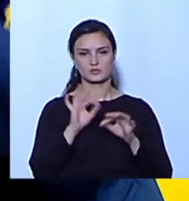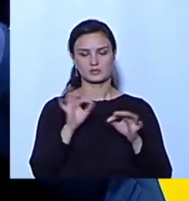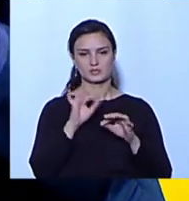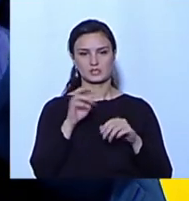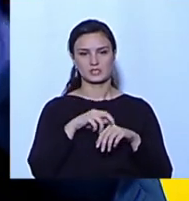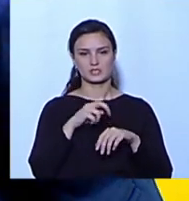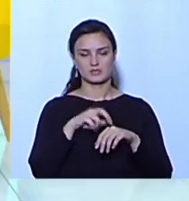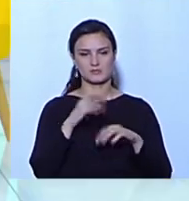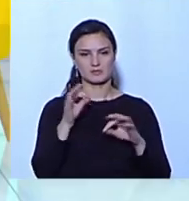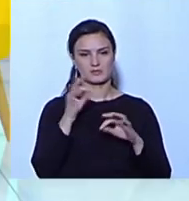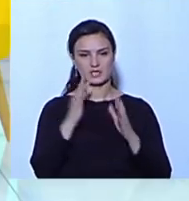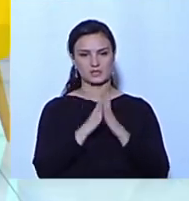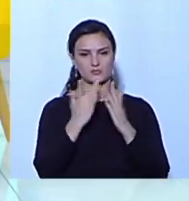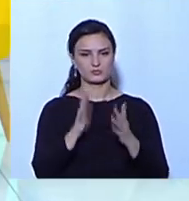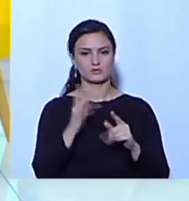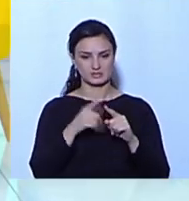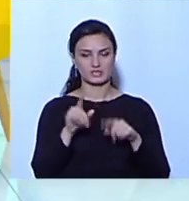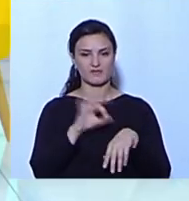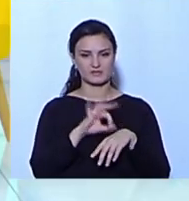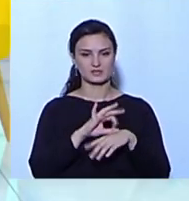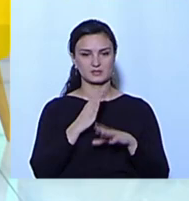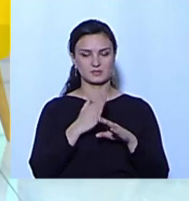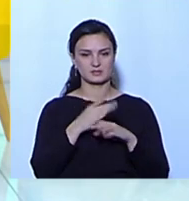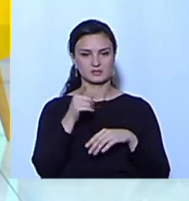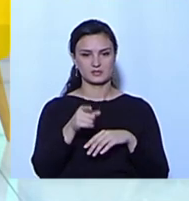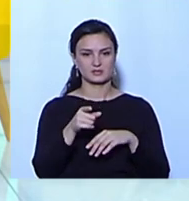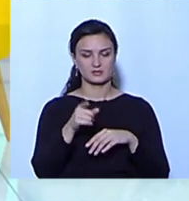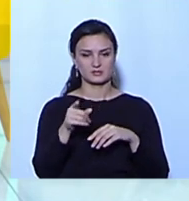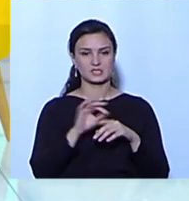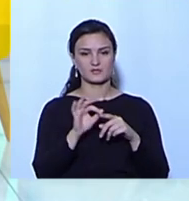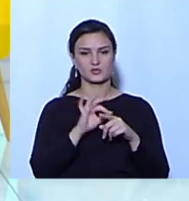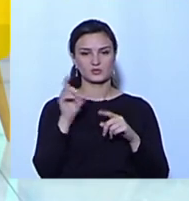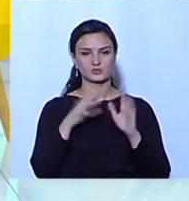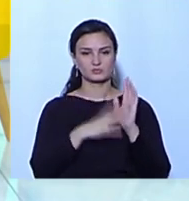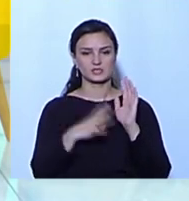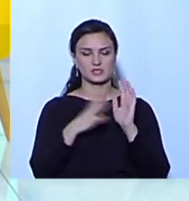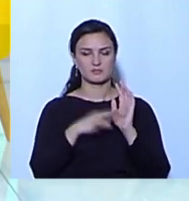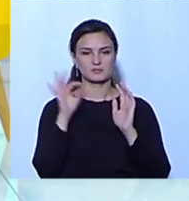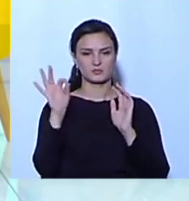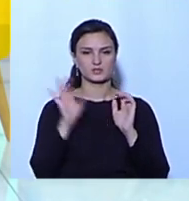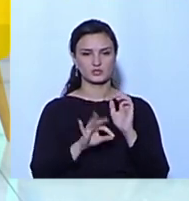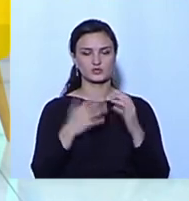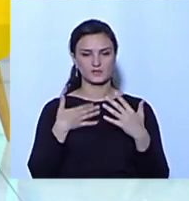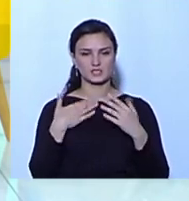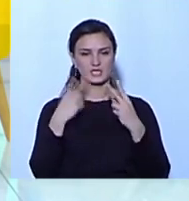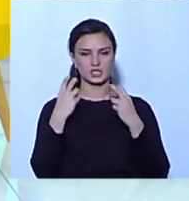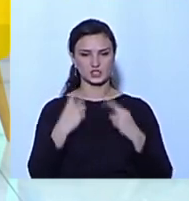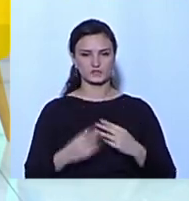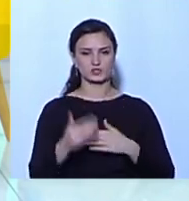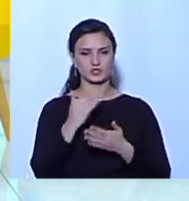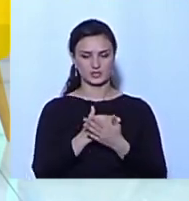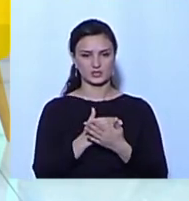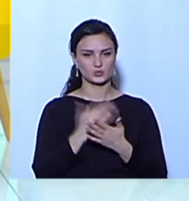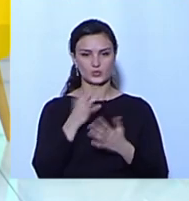თქოს კატეგორიულად. სავარაუდოდ დაზიანება არის აქ. მაგრამ ეს ვარაუდი არის 99% ჩვენი გასინჯვის შედეგად, თუ